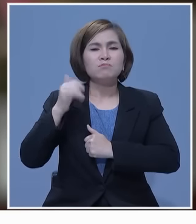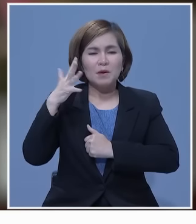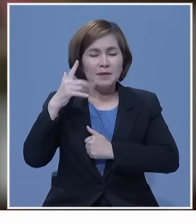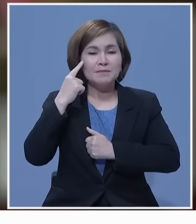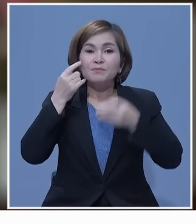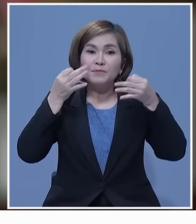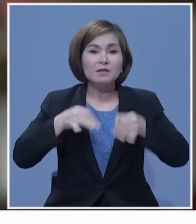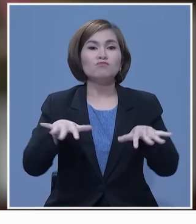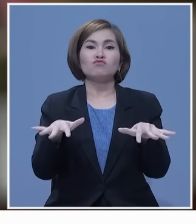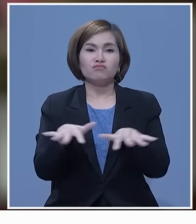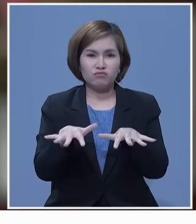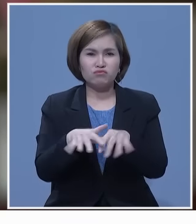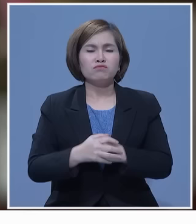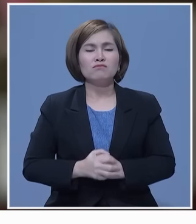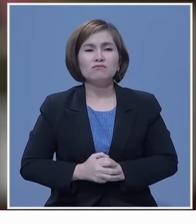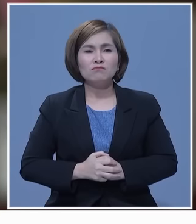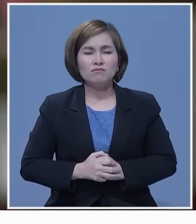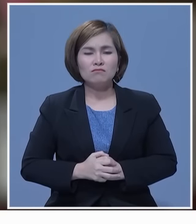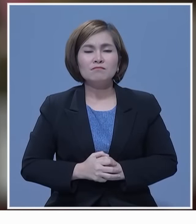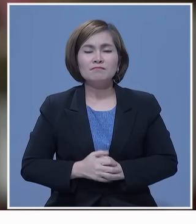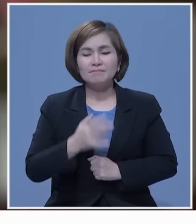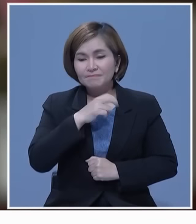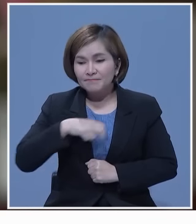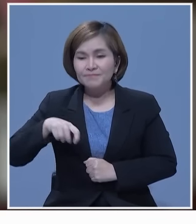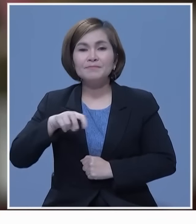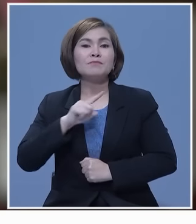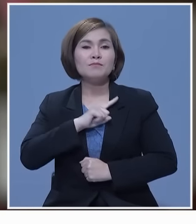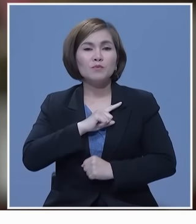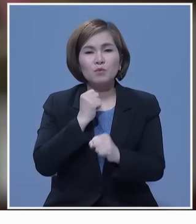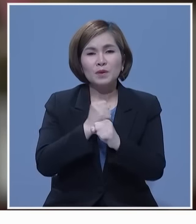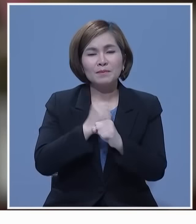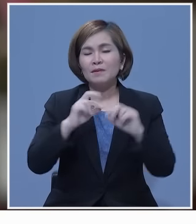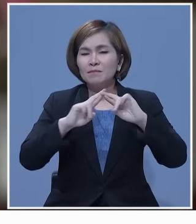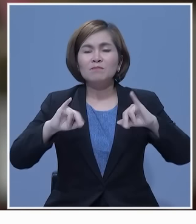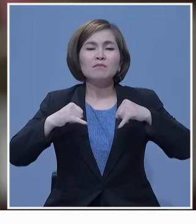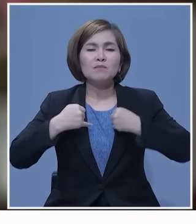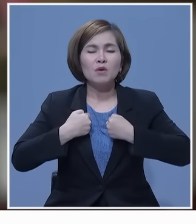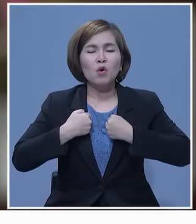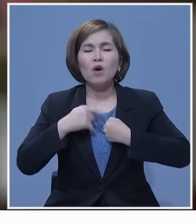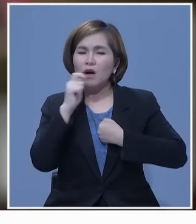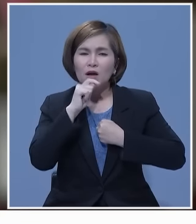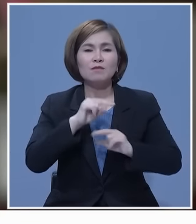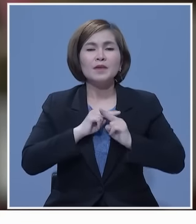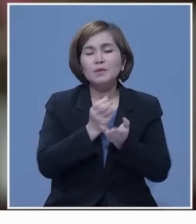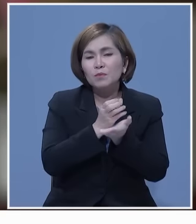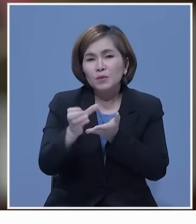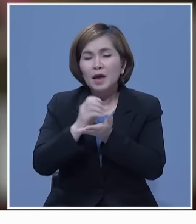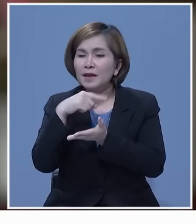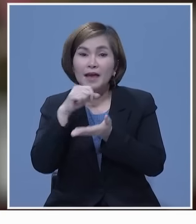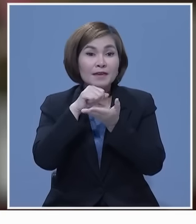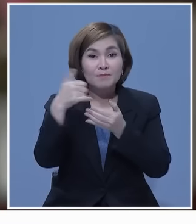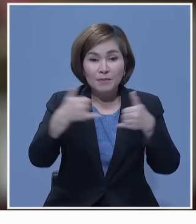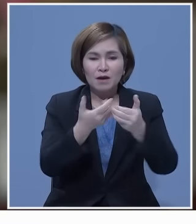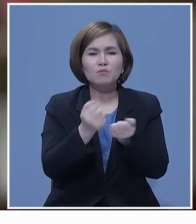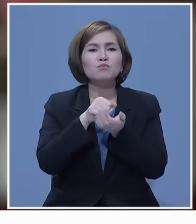ตัดสินใจของคนเล็กๆคนหนึ่งแล้วมาทำหน้าที่พนักงานเสิร์ฟเออมารับใช้ประชาชนใครมากินข้าวกิน